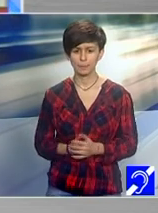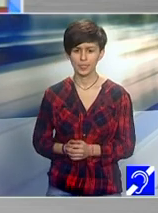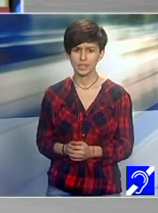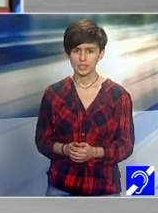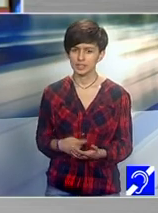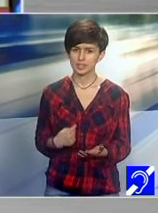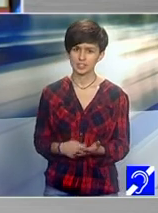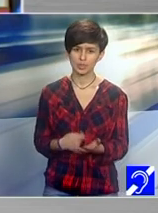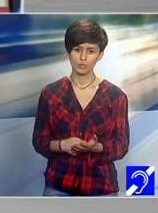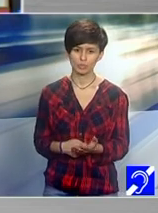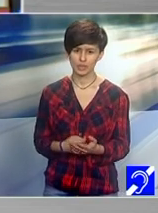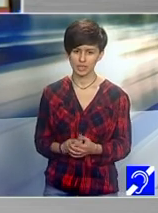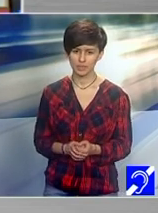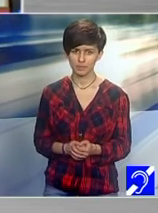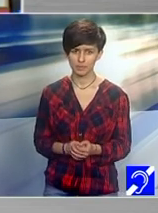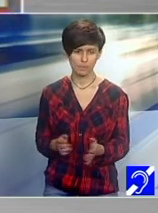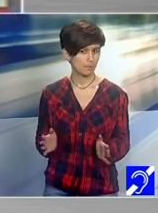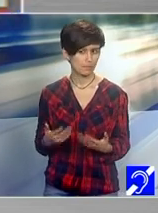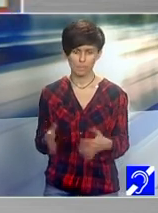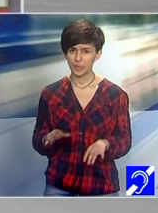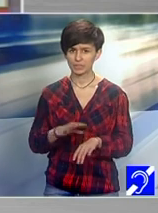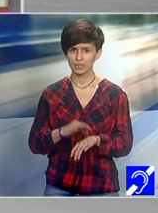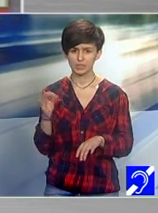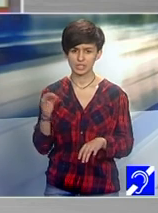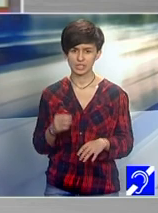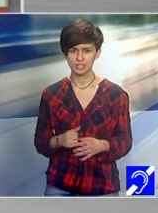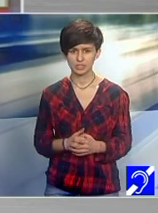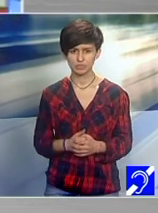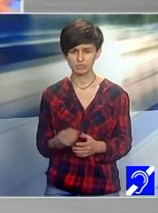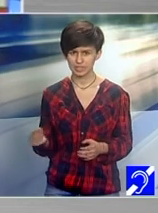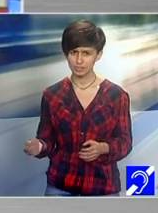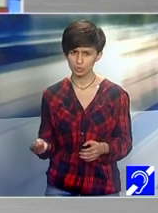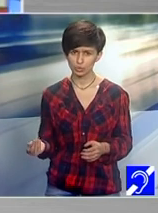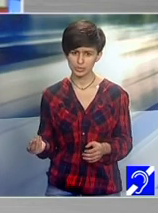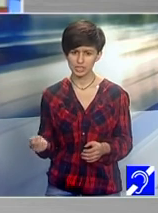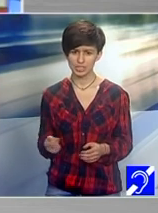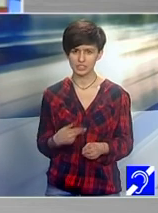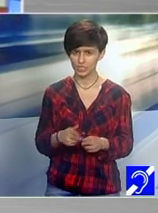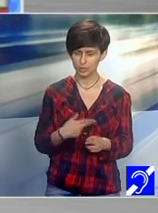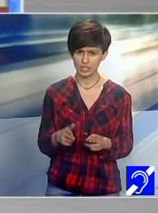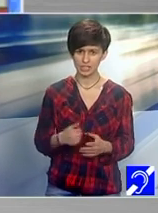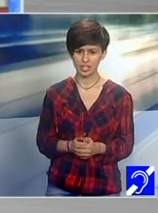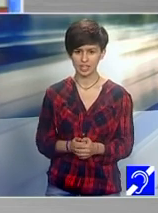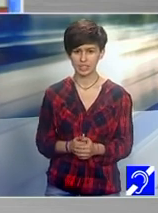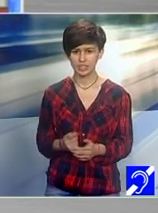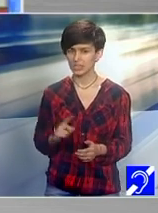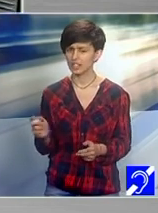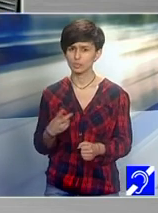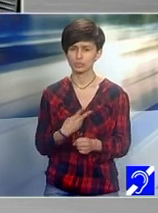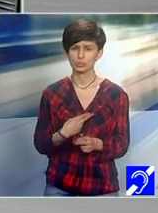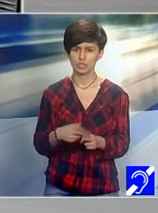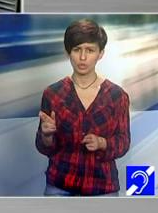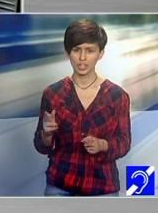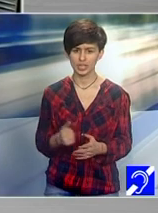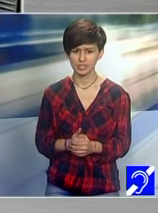de soluții de dezinfectat care sunt ori diluate, ori nu sunt corecte, și de aceea avem